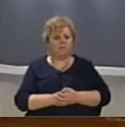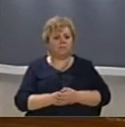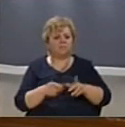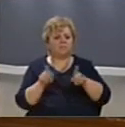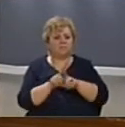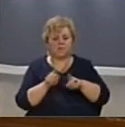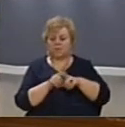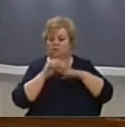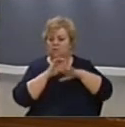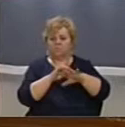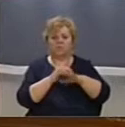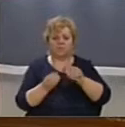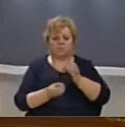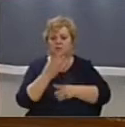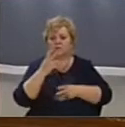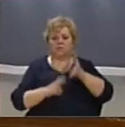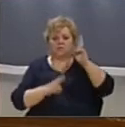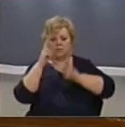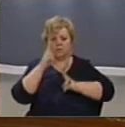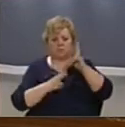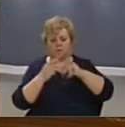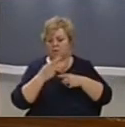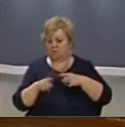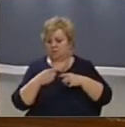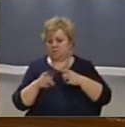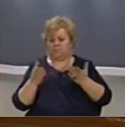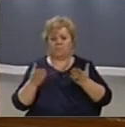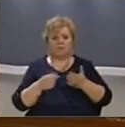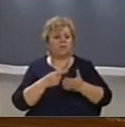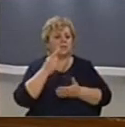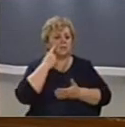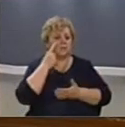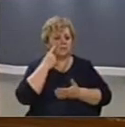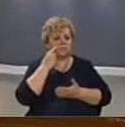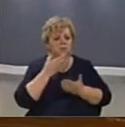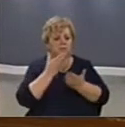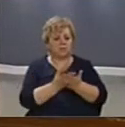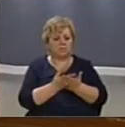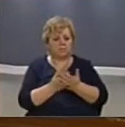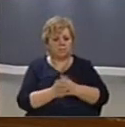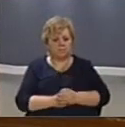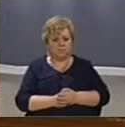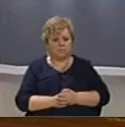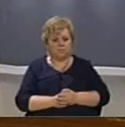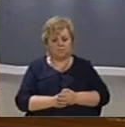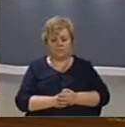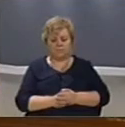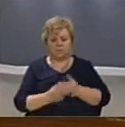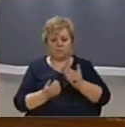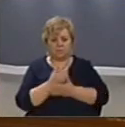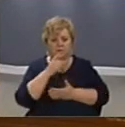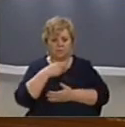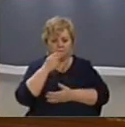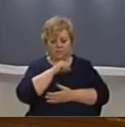nga kryesuesi që zhvillohet debati ndërsa të mos arsyetohet vetë iniciimi dhe rekomandimet. Por unë po i kthena tani